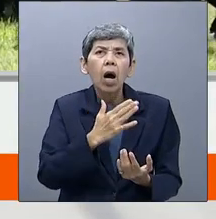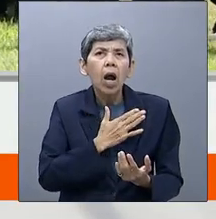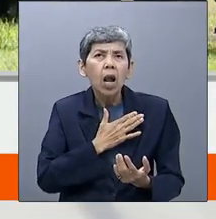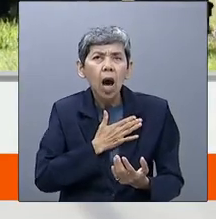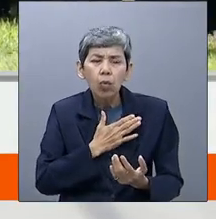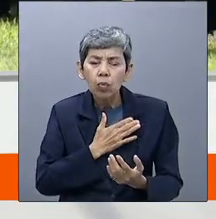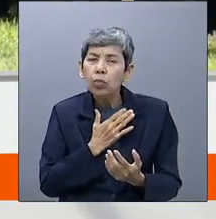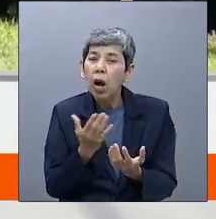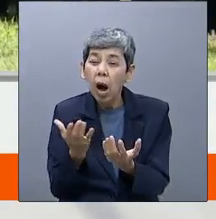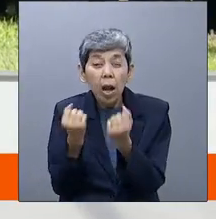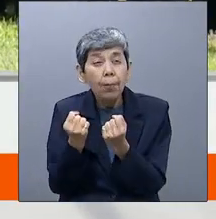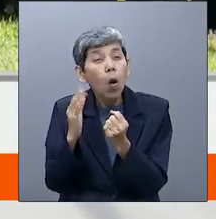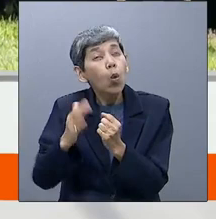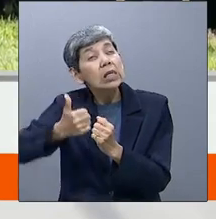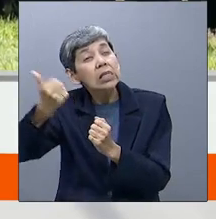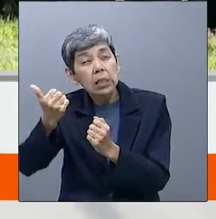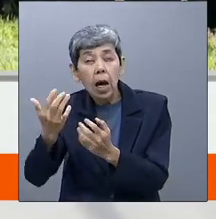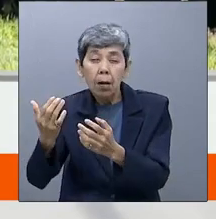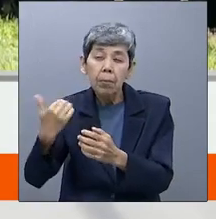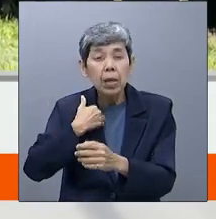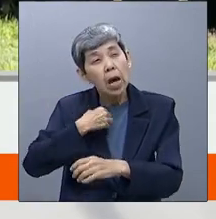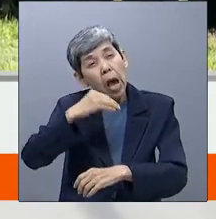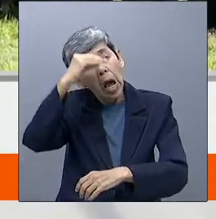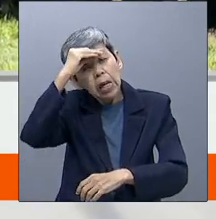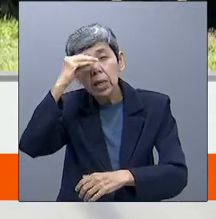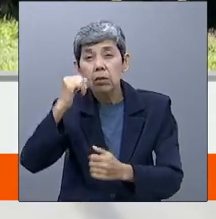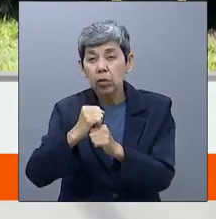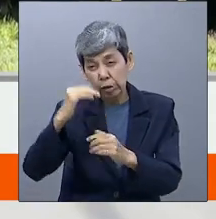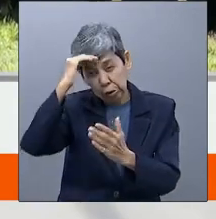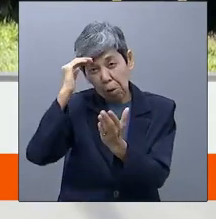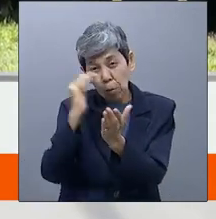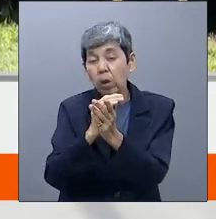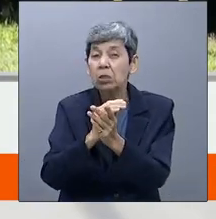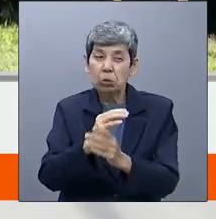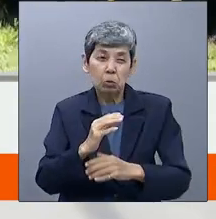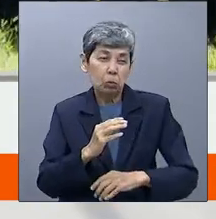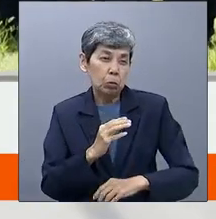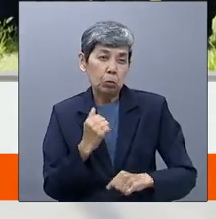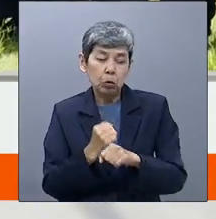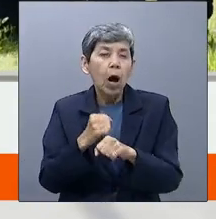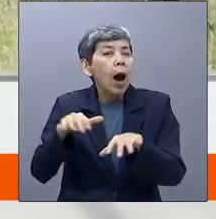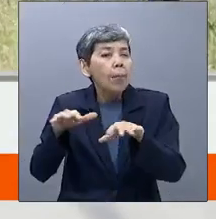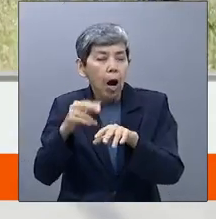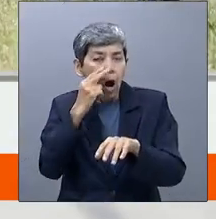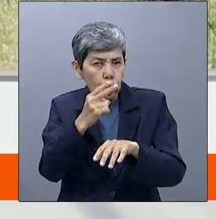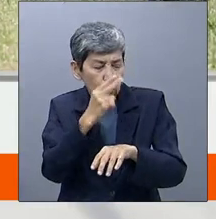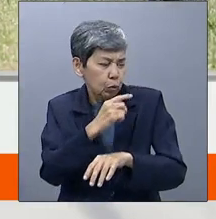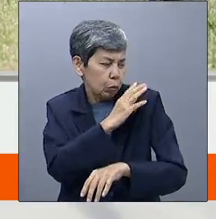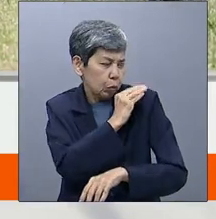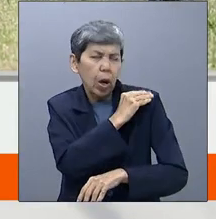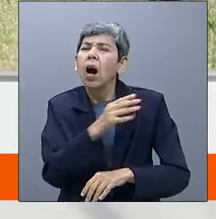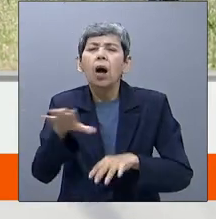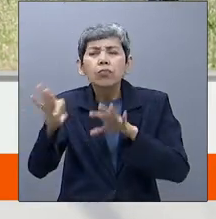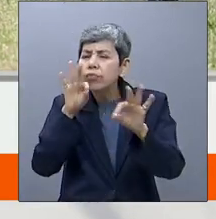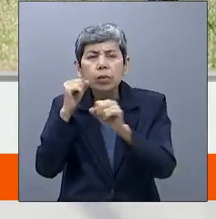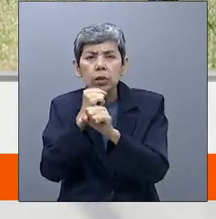ถจะรับบุคคลภายนอกนะที่มีวุฒิที่จะเป็นนายตำรวจชั้นเลขาธิการน ะ ได้มากมายเลยนะครับเปิดรับส